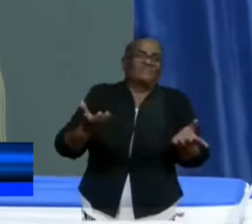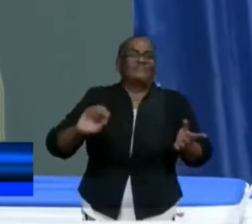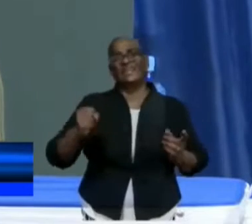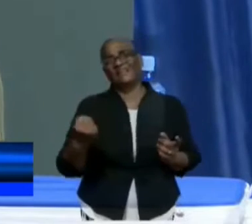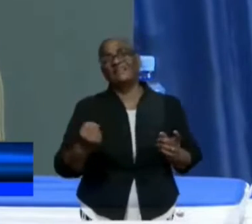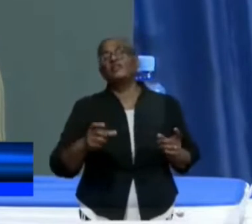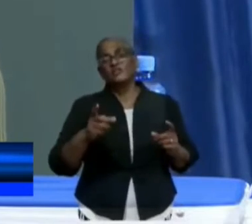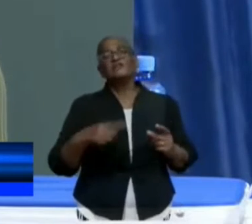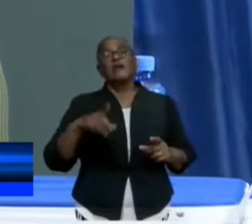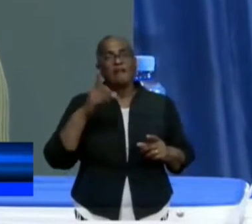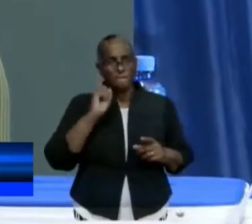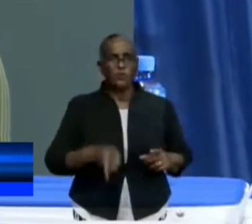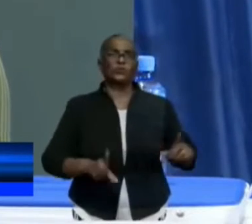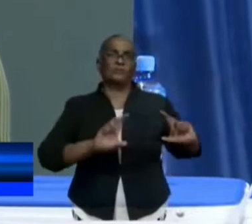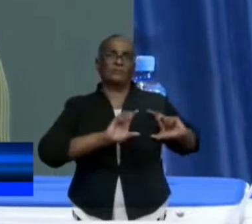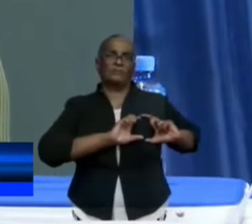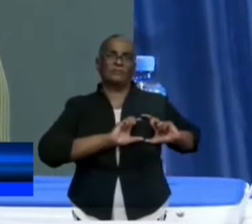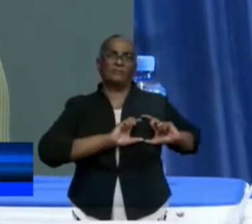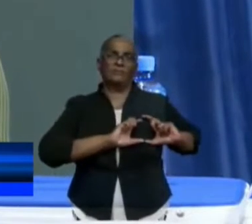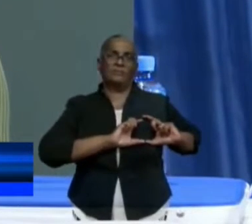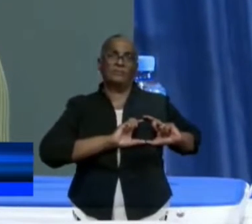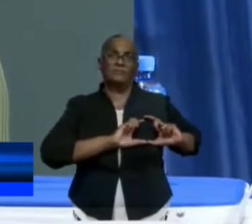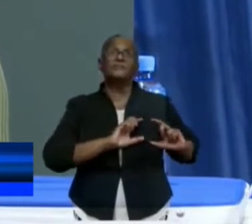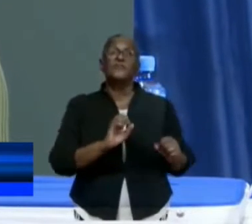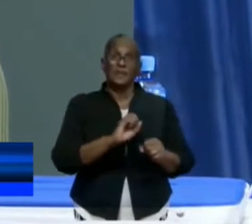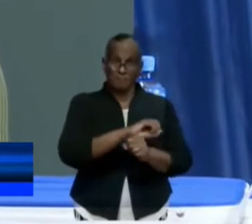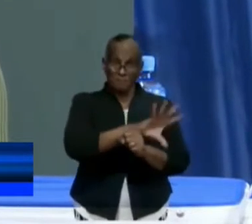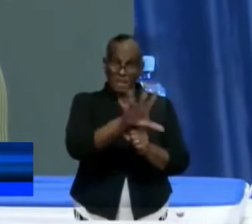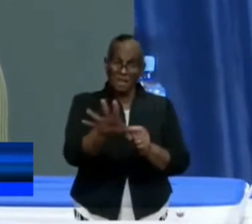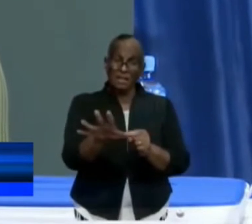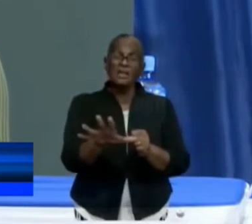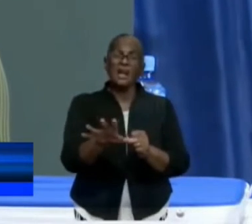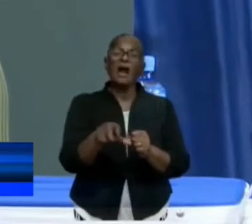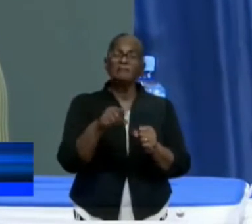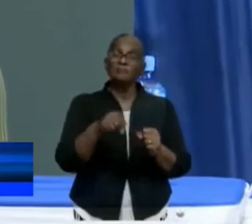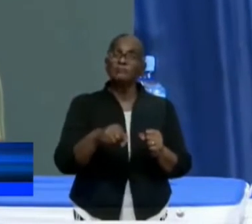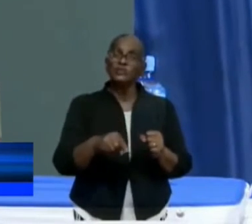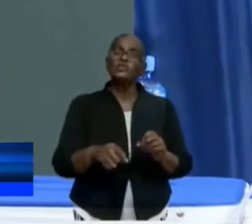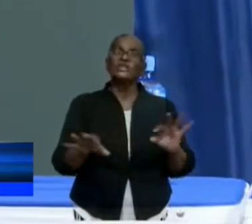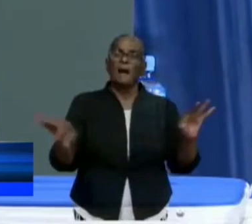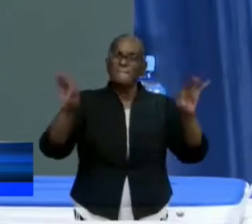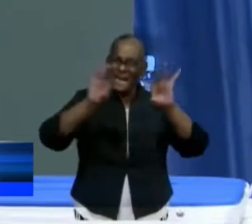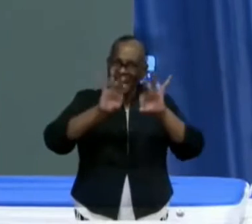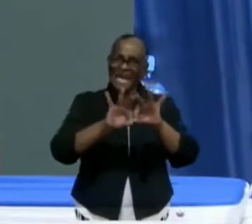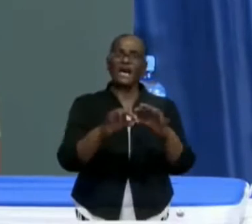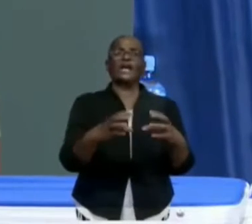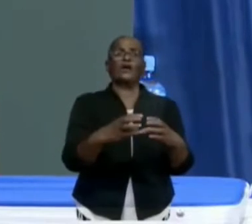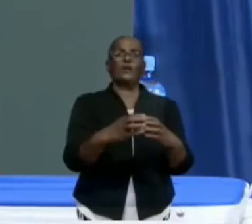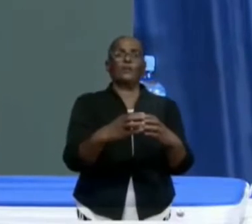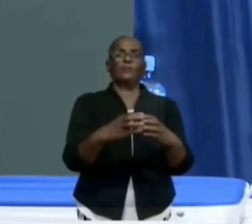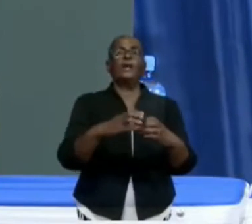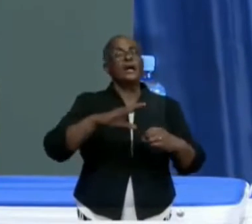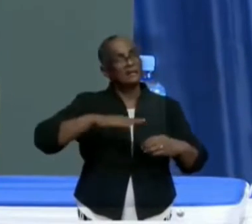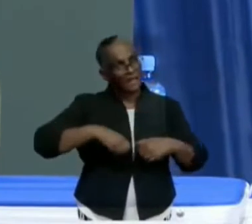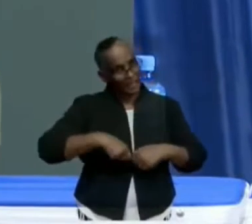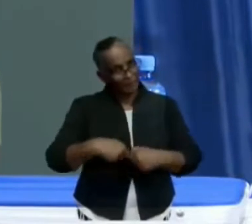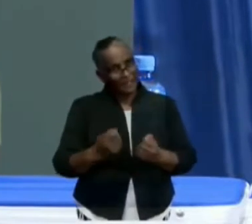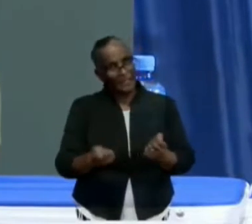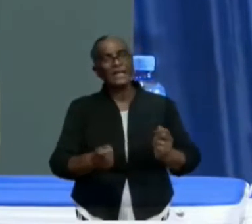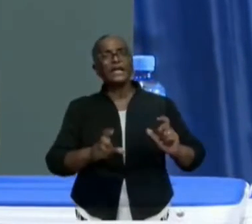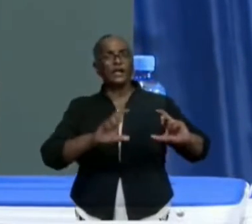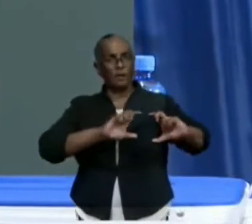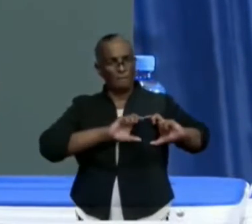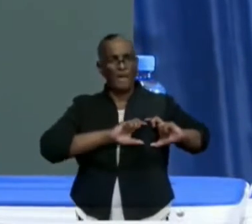geeft. Maar mediahuizen behoren tot de essentiële groep en vandaar dat ze dus de gelegenheid hebben om